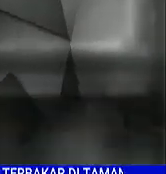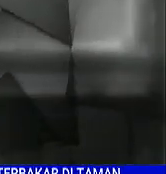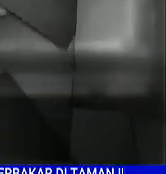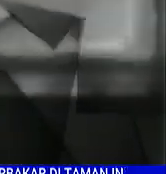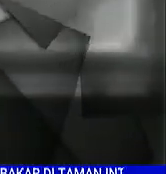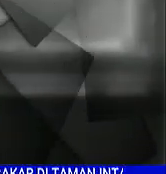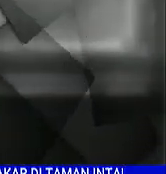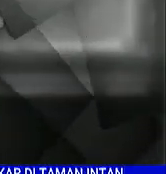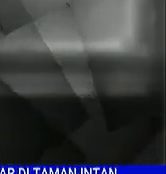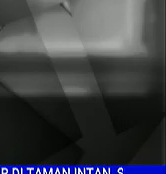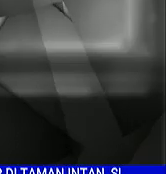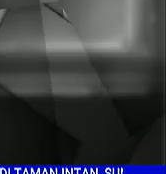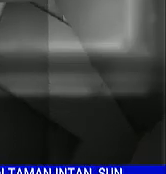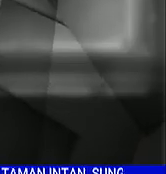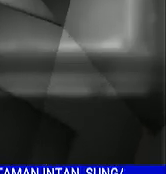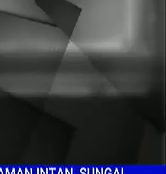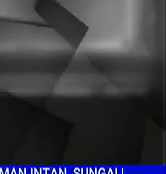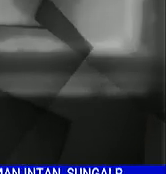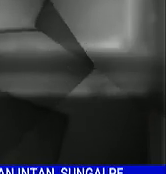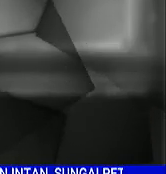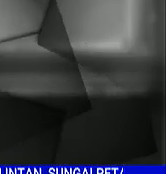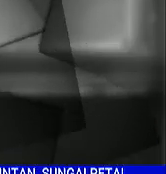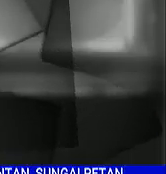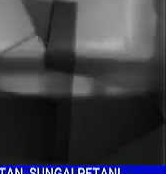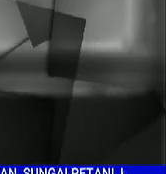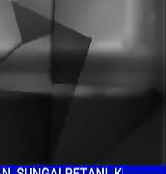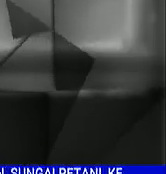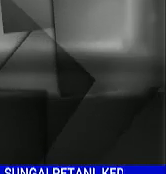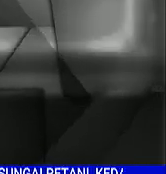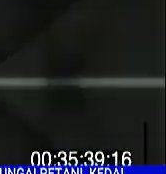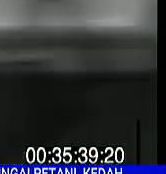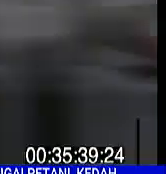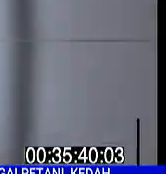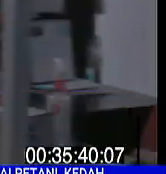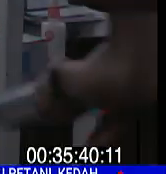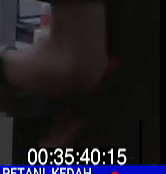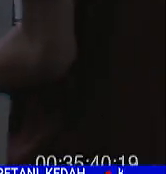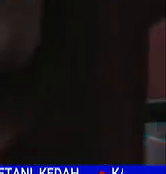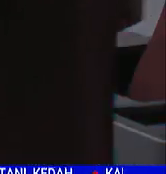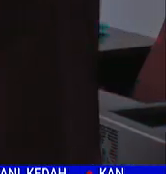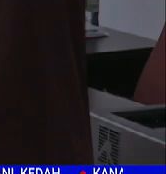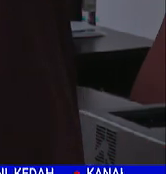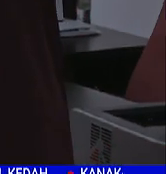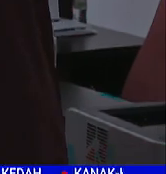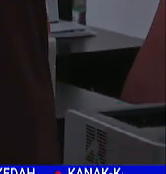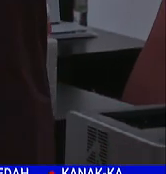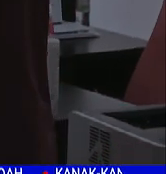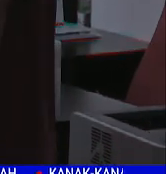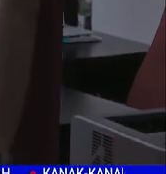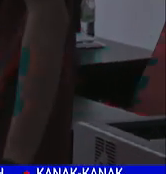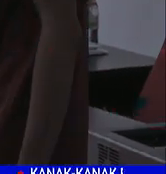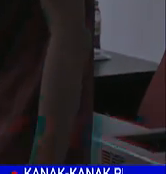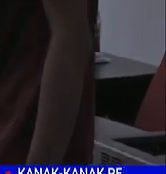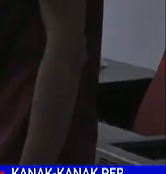Semua individu berisiko mengalami masalah kesihatan mental termasuk kemurungan. Saya,